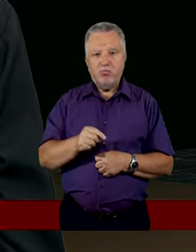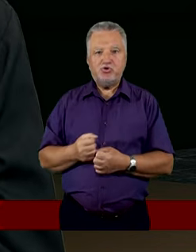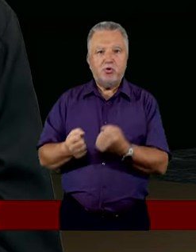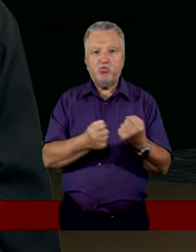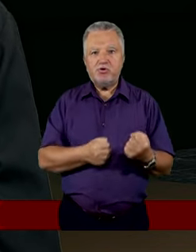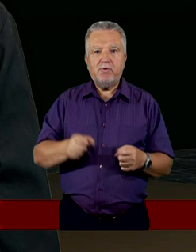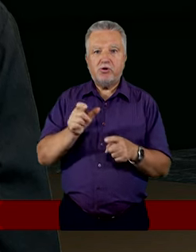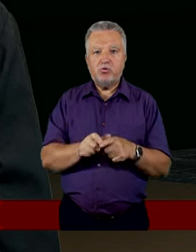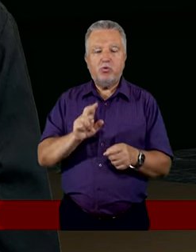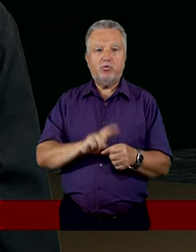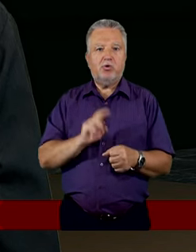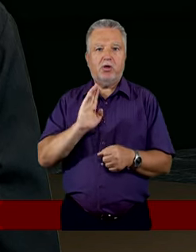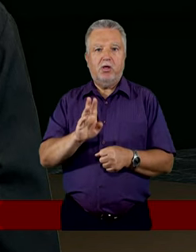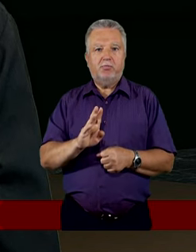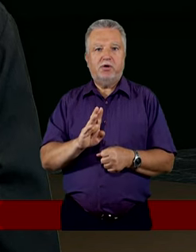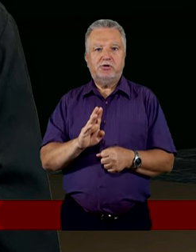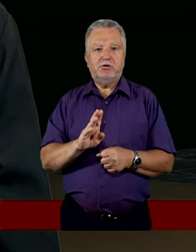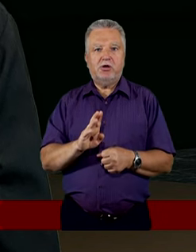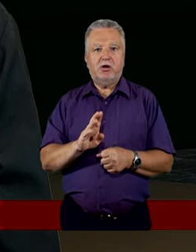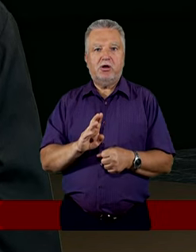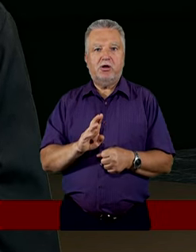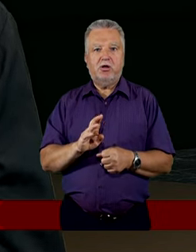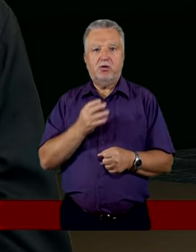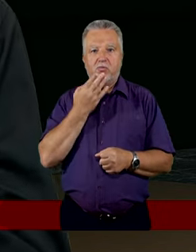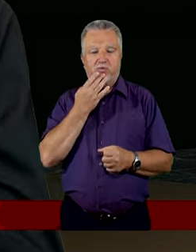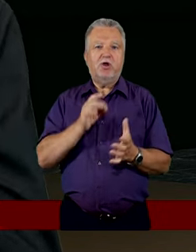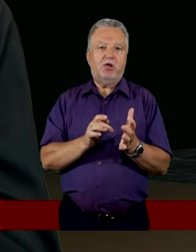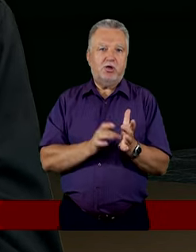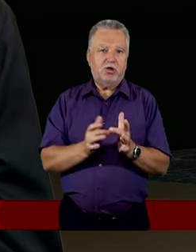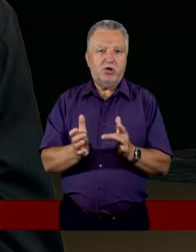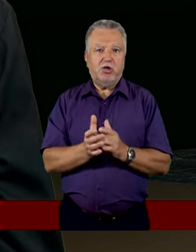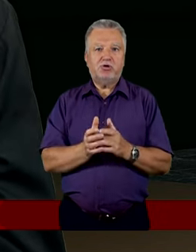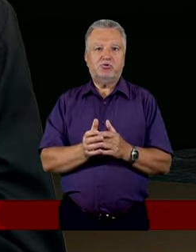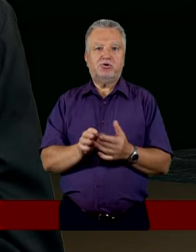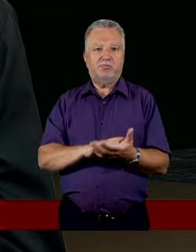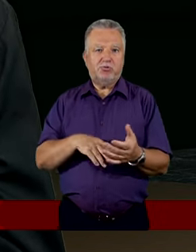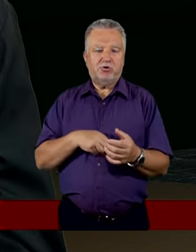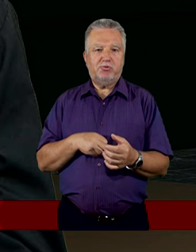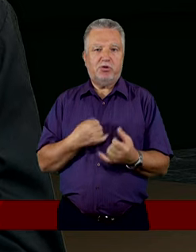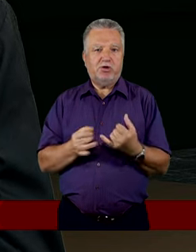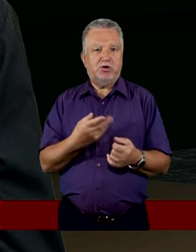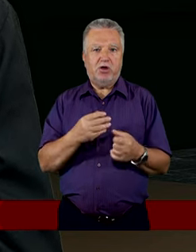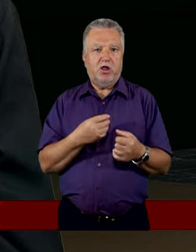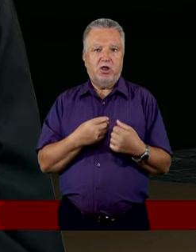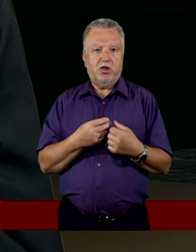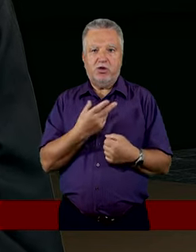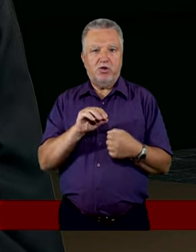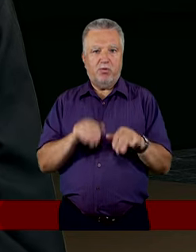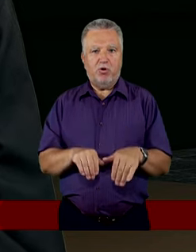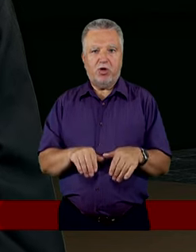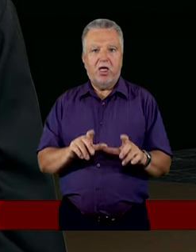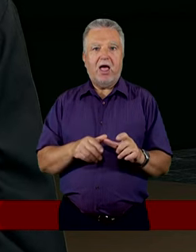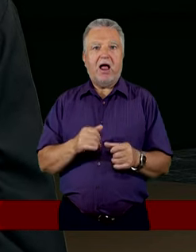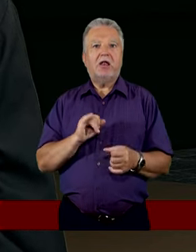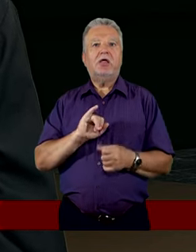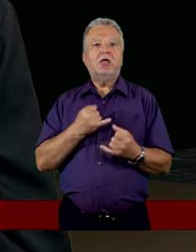Nie muszę używać słów, w których będzie się pojawiał Pan Jezus, czy nawet sięgać do Pisma Świętego, jeżeli nie mogę, ale jeżeli ktoś mnie